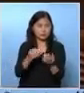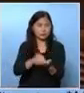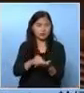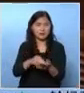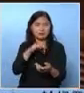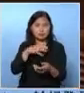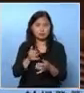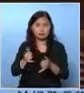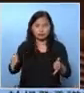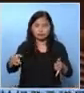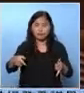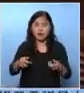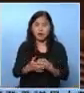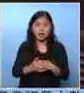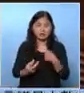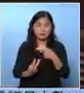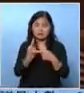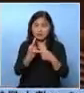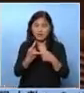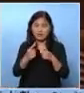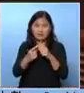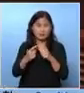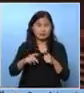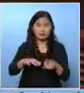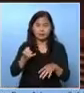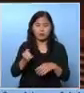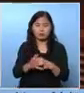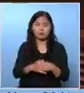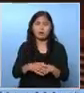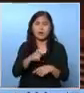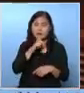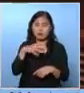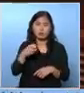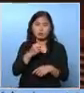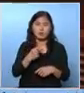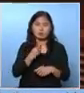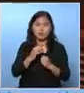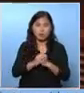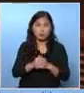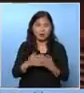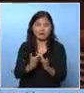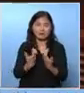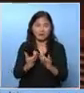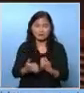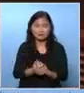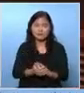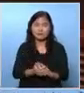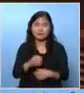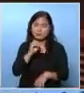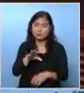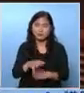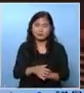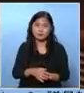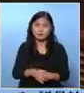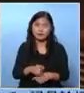是不足1/2的人數，都有權要求點算法定人數。跟住問